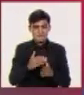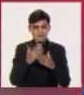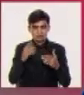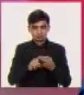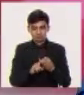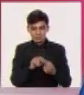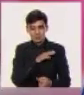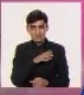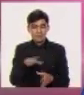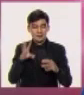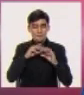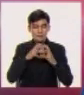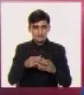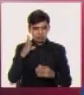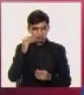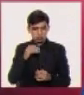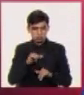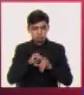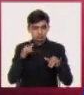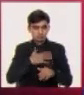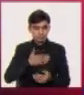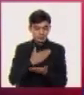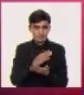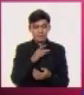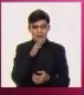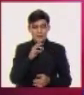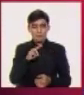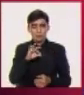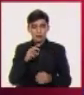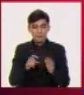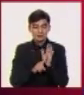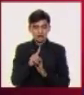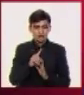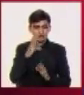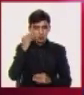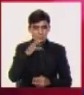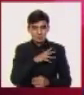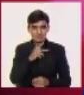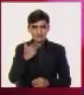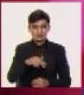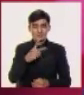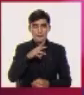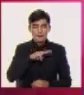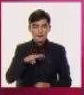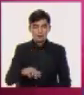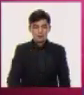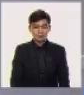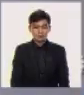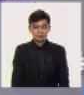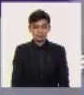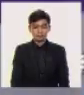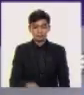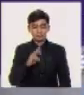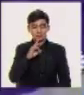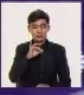человек. В целом в мире цифры тоже тревожные. С начала пандемии число превысило 32 миллиона. В